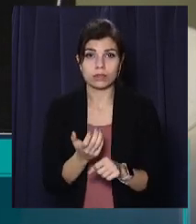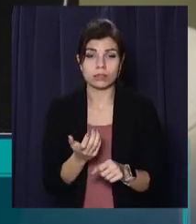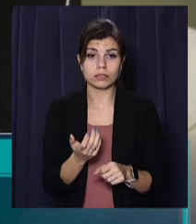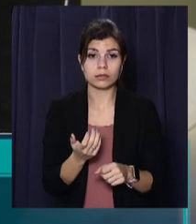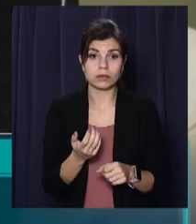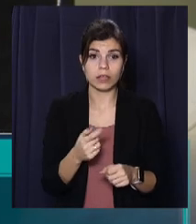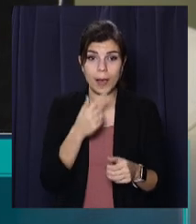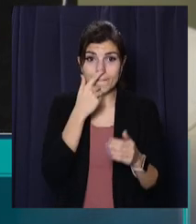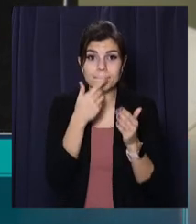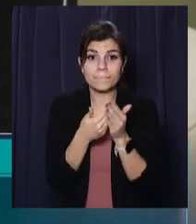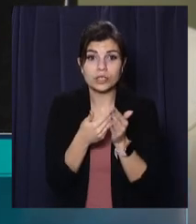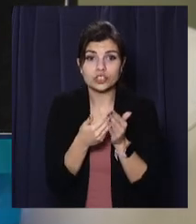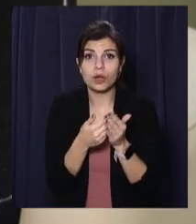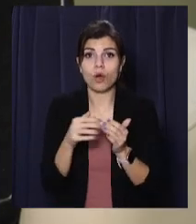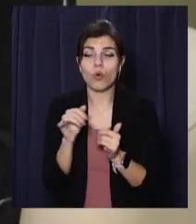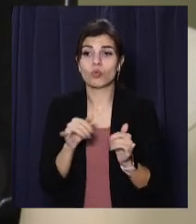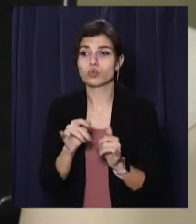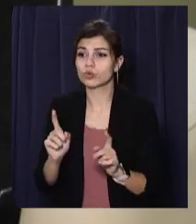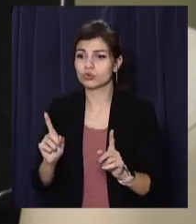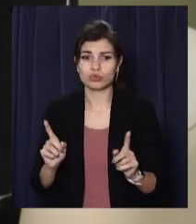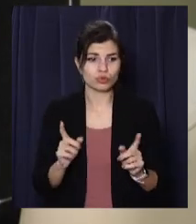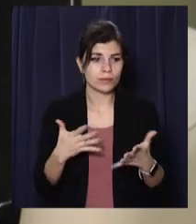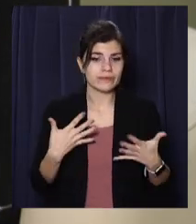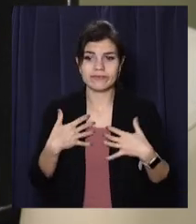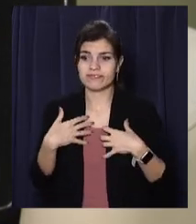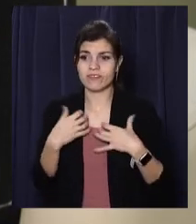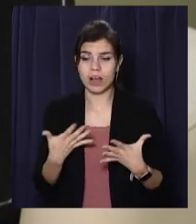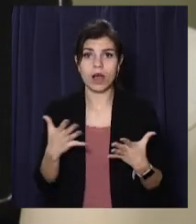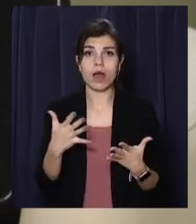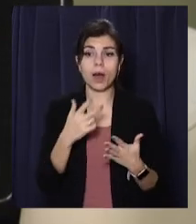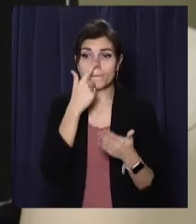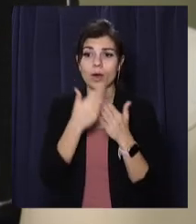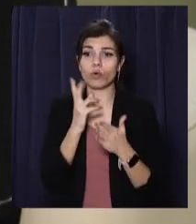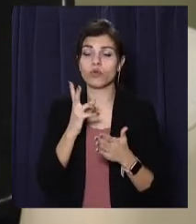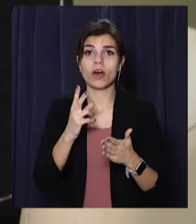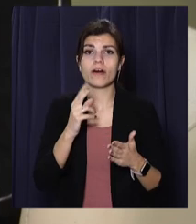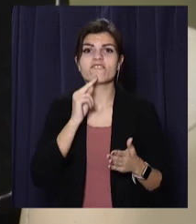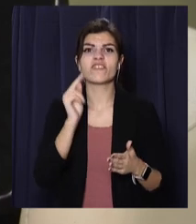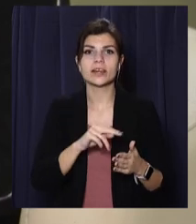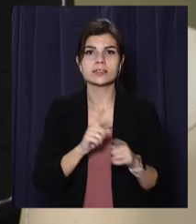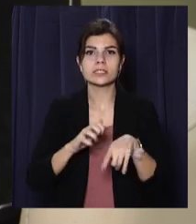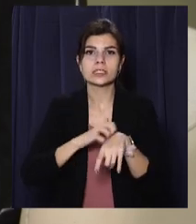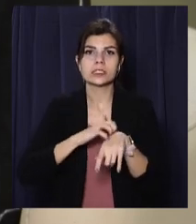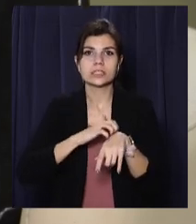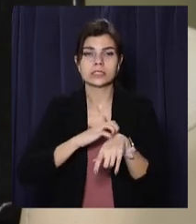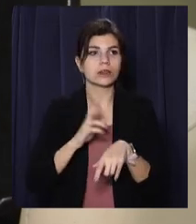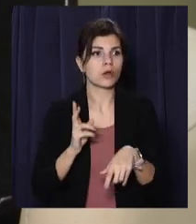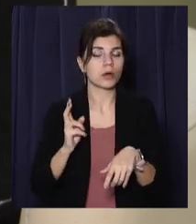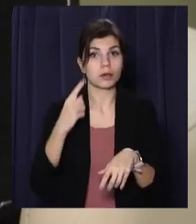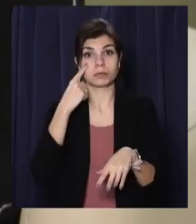то ближайшее, до кого можно дотянуться, чтобы что-то изменить, ну, это будет маршрутчик, который либо сам такой